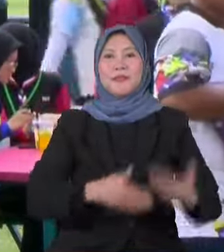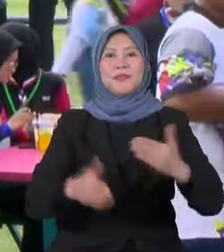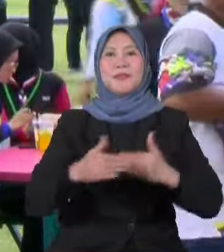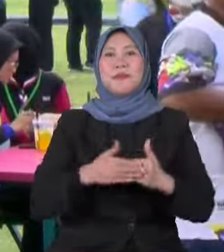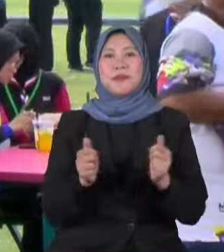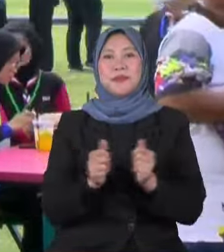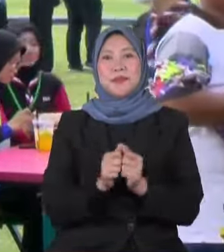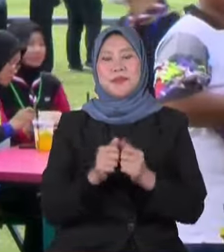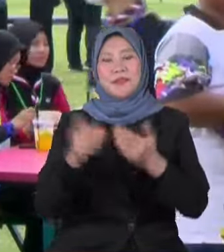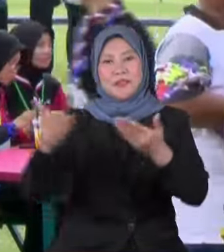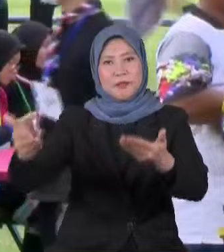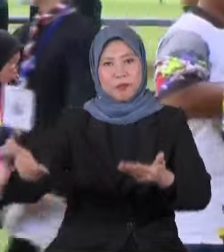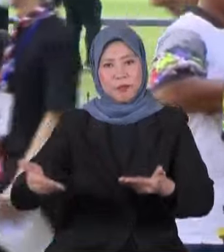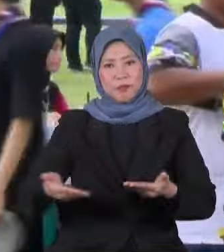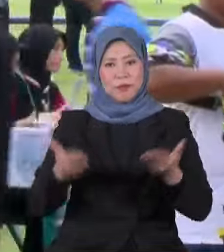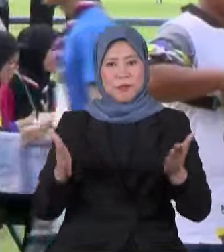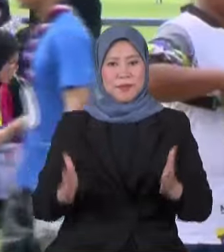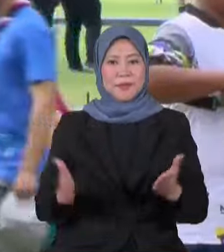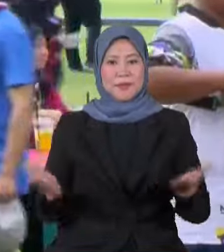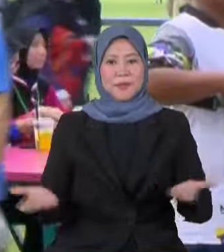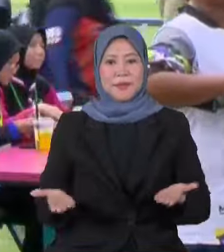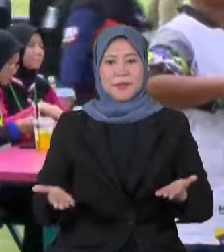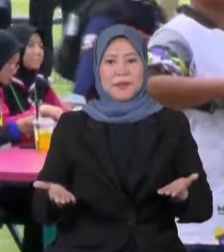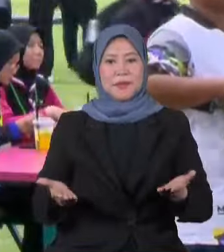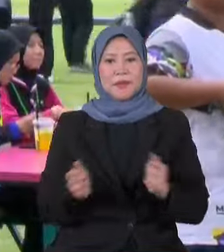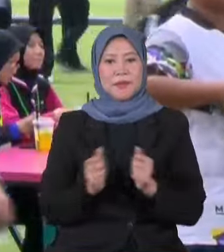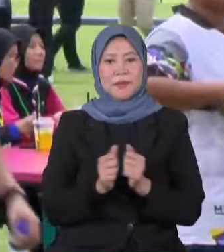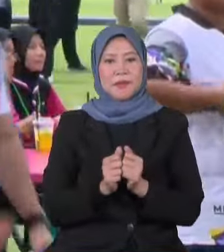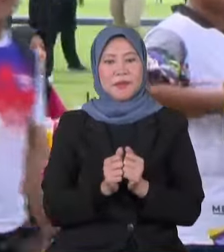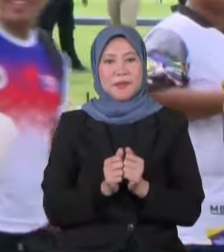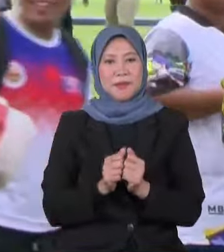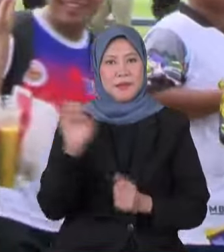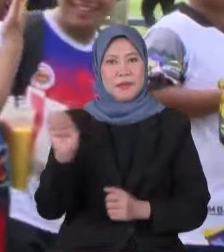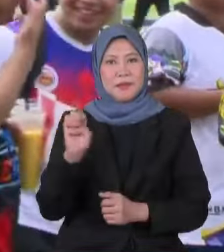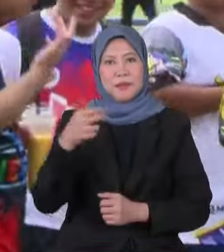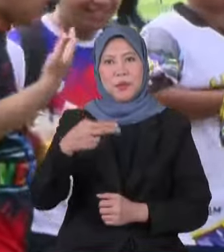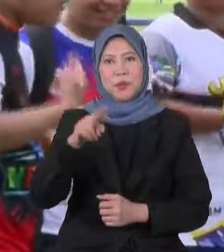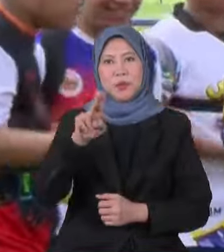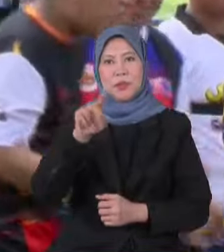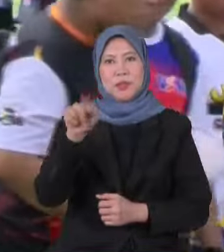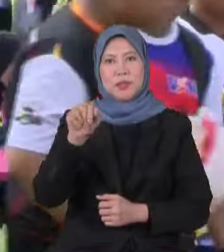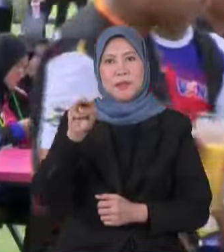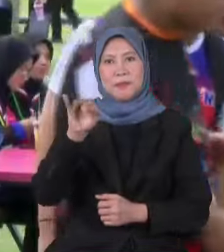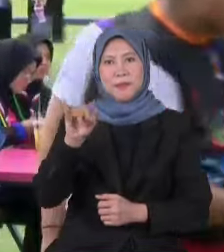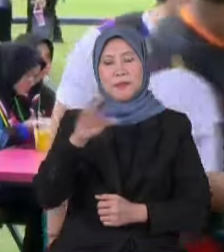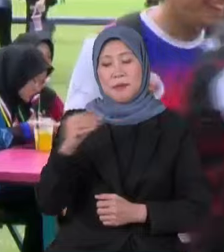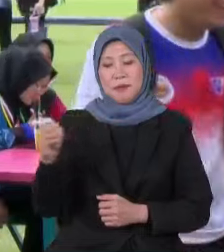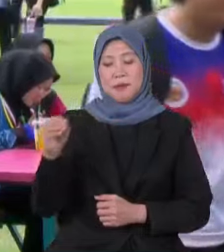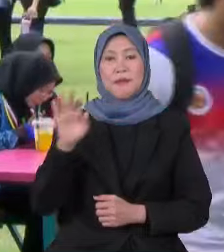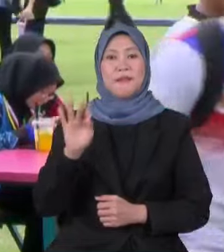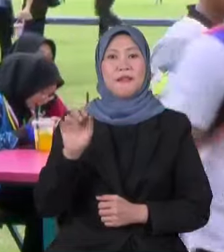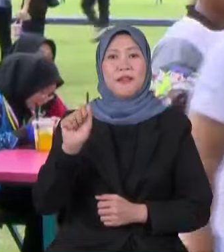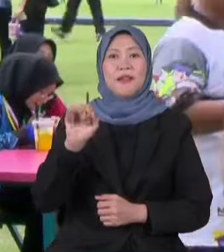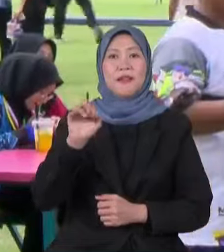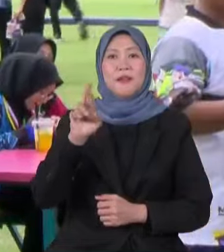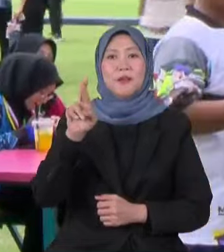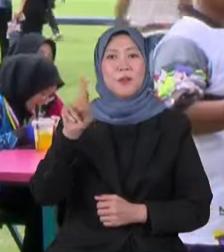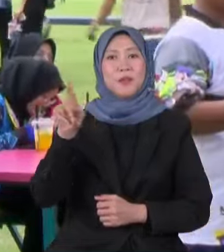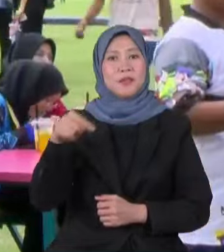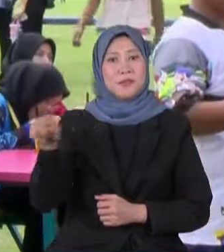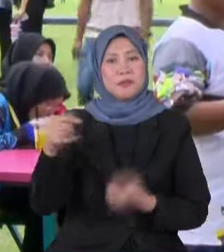dengan tetamu jemputan kita di atas pentas sekarang ini. Kita bersama dengan Cik Uzaini dan juga Cik Fairuz. Baik, kita nak sambung lagi perbincangan kita